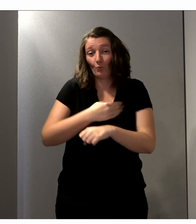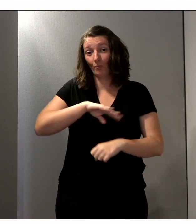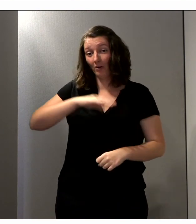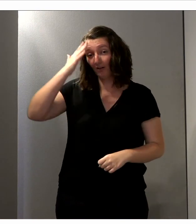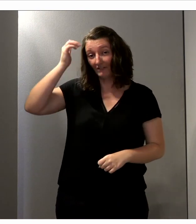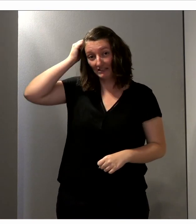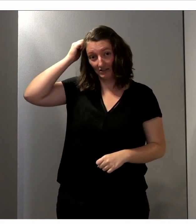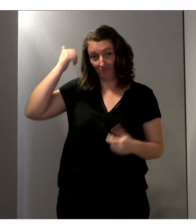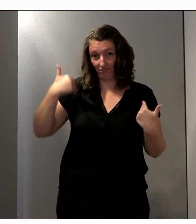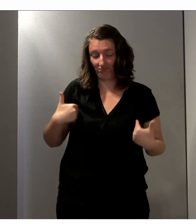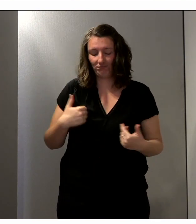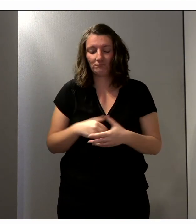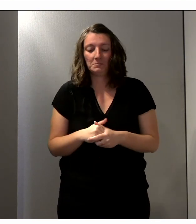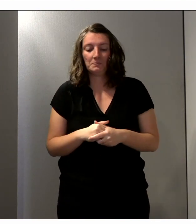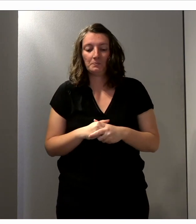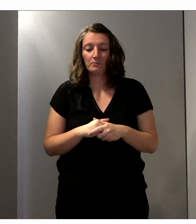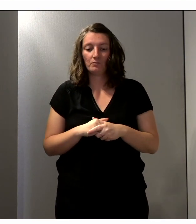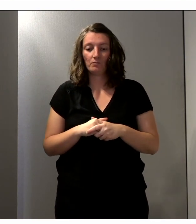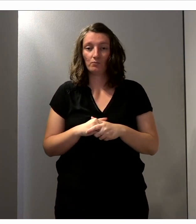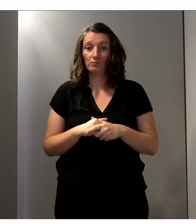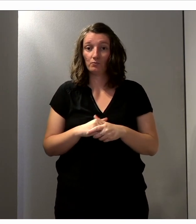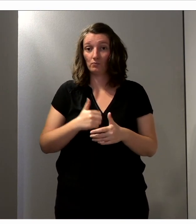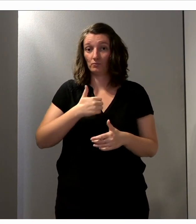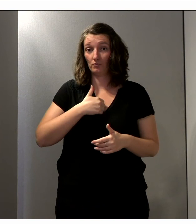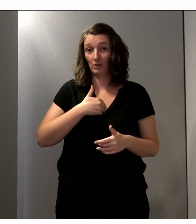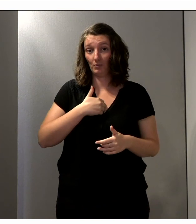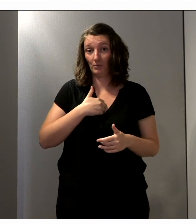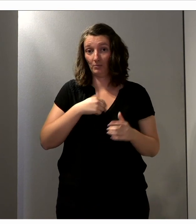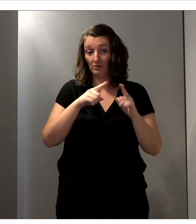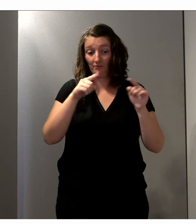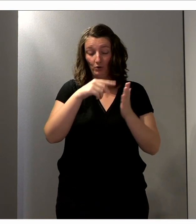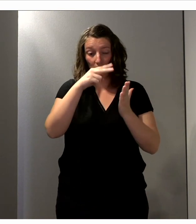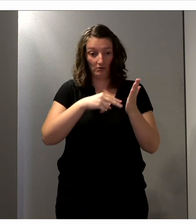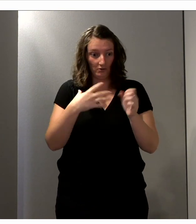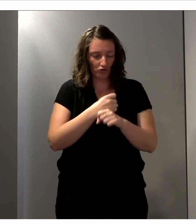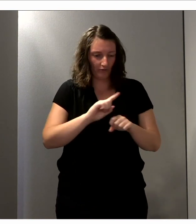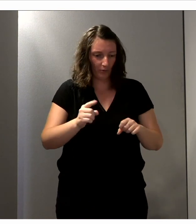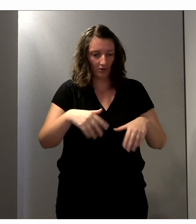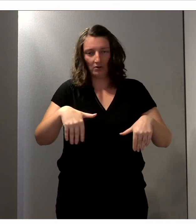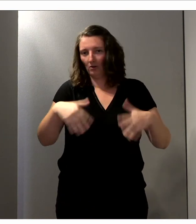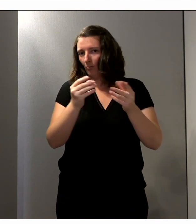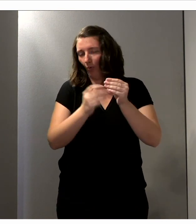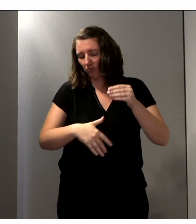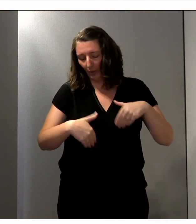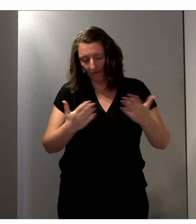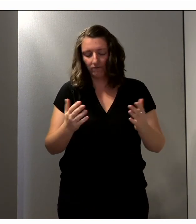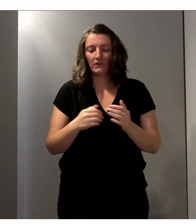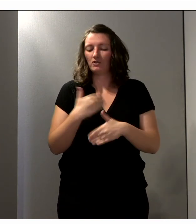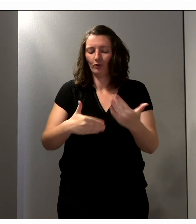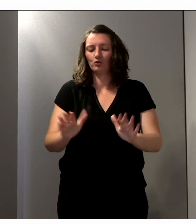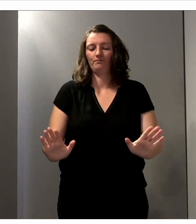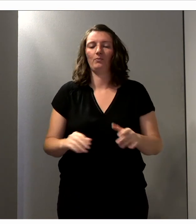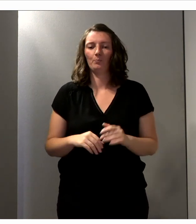aphasie. Je n'arrive même plus à me relire, mais c'est pas grave, je passe. J'ai dit, mais